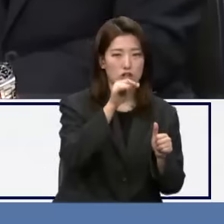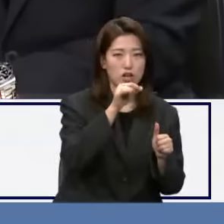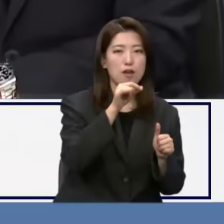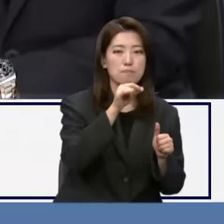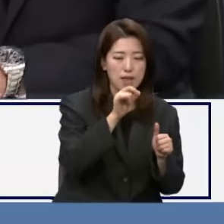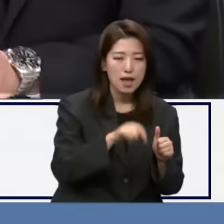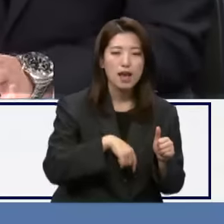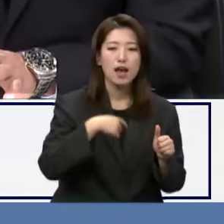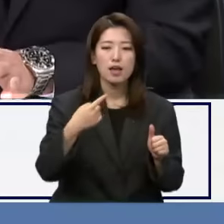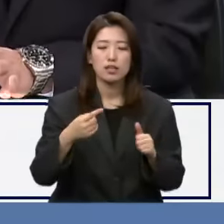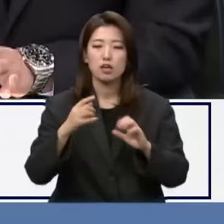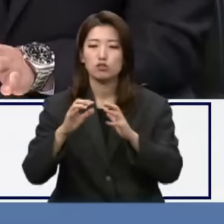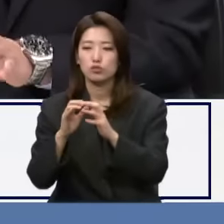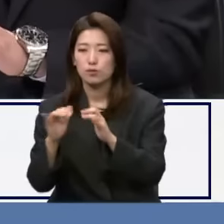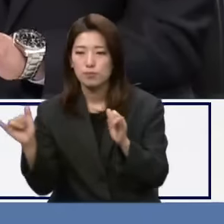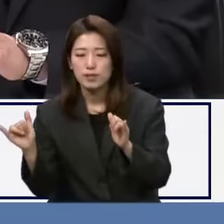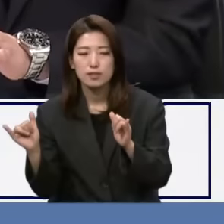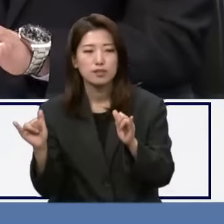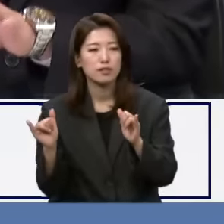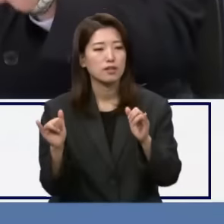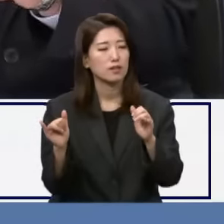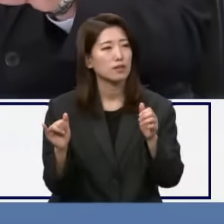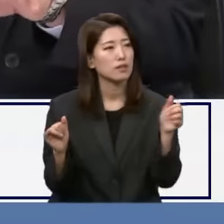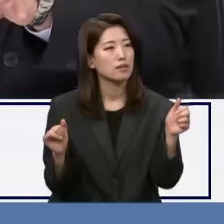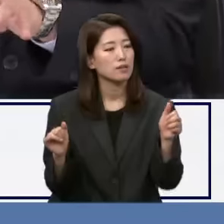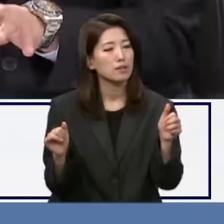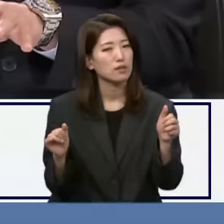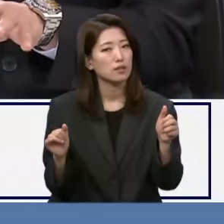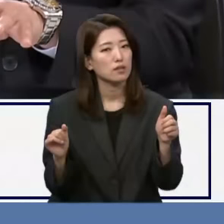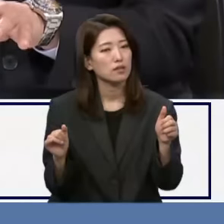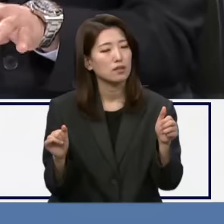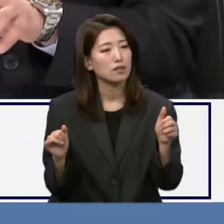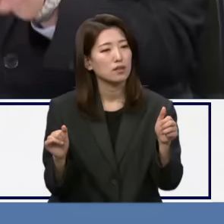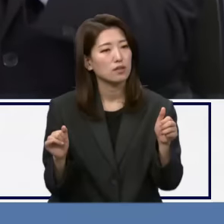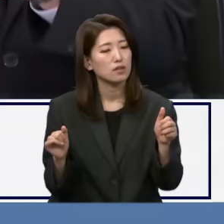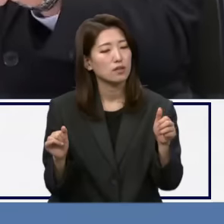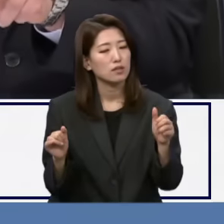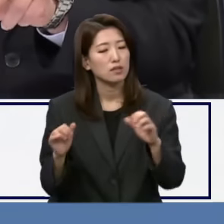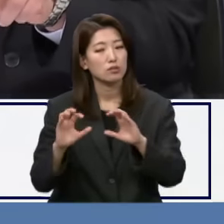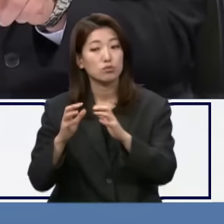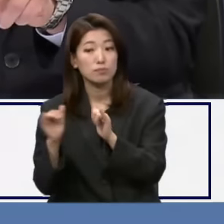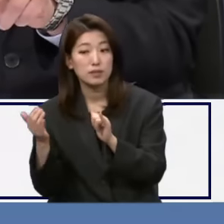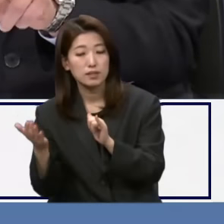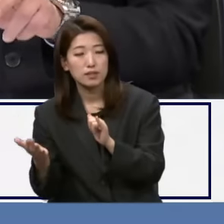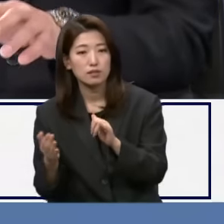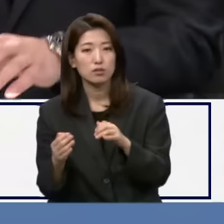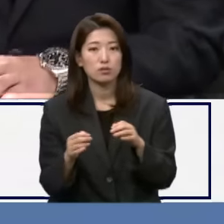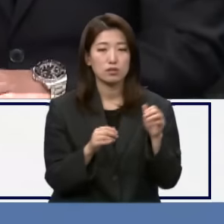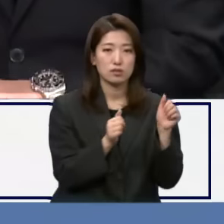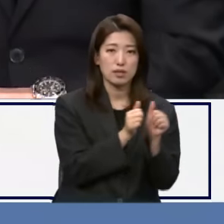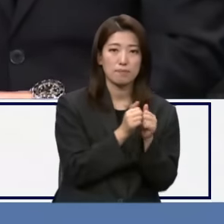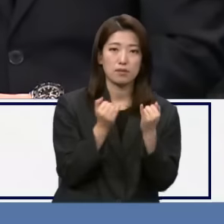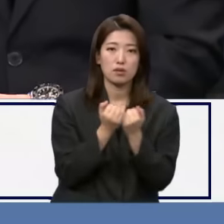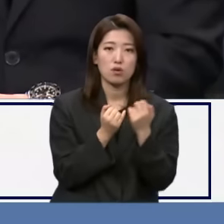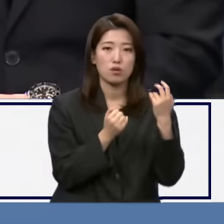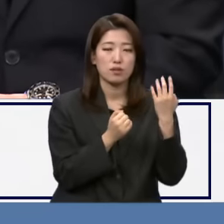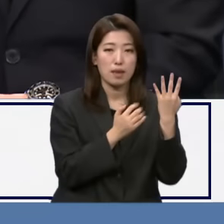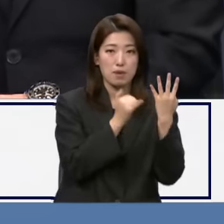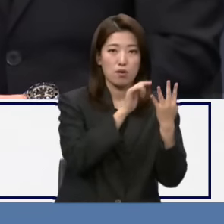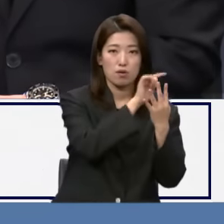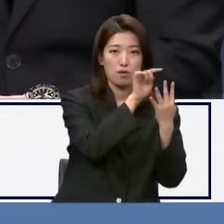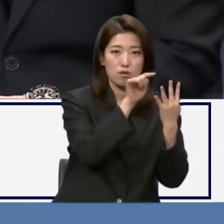합니다네 녀 각각 한 네분 정도 후보에게 두 표씩 투표를 해서 가장 표가 많은